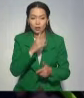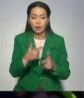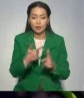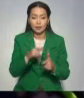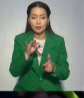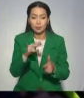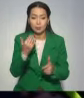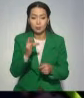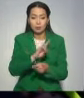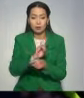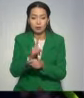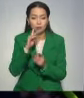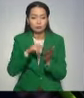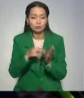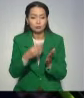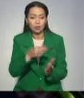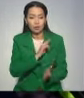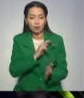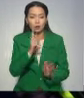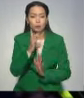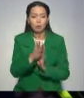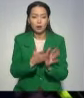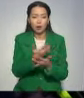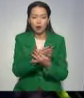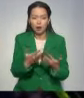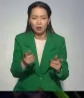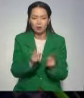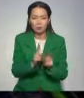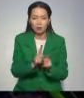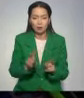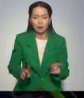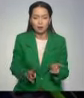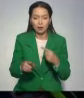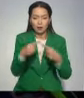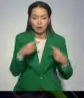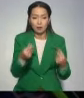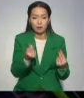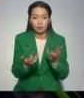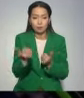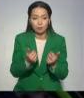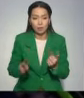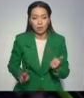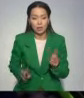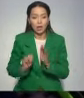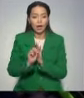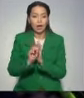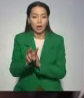Аллах так система смотри директор Да директор